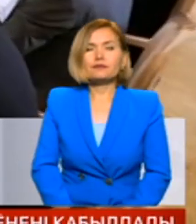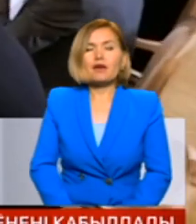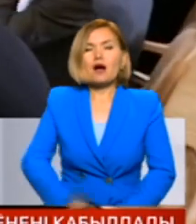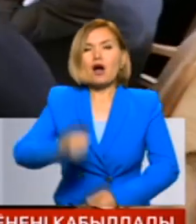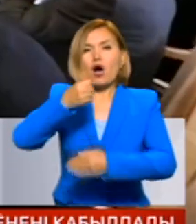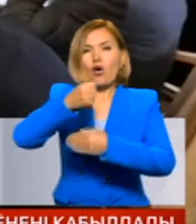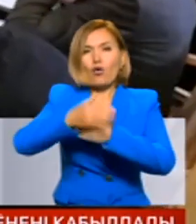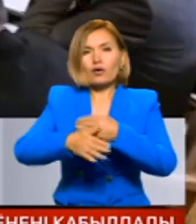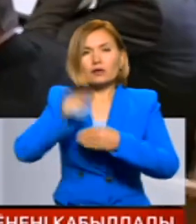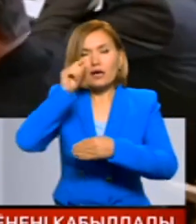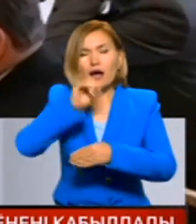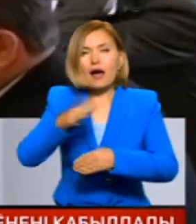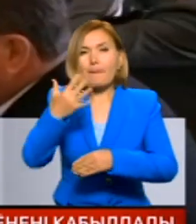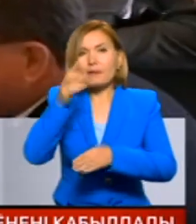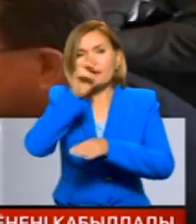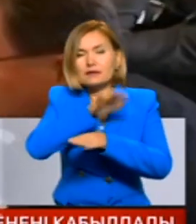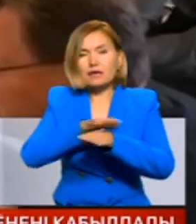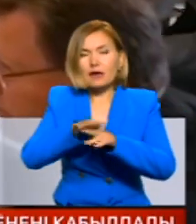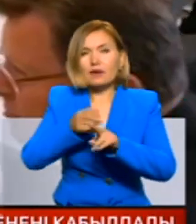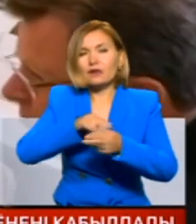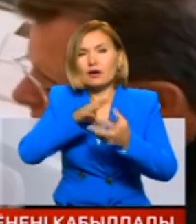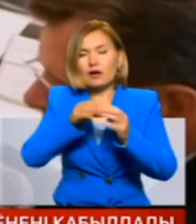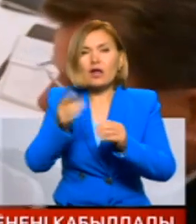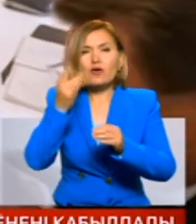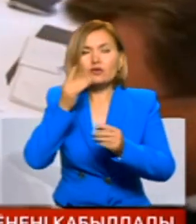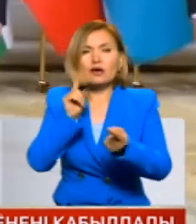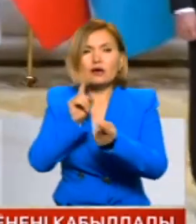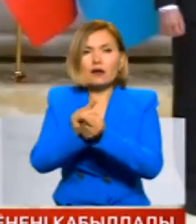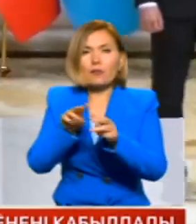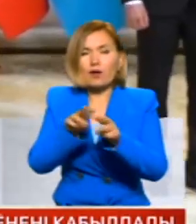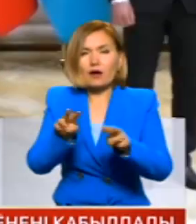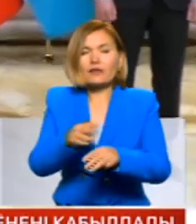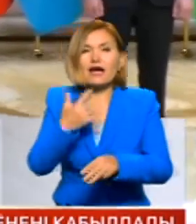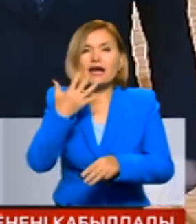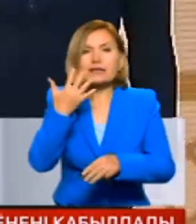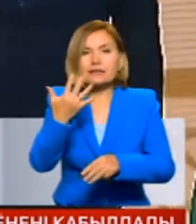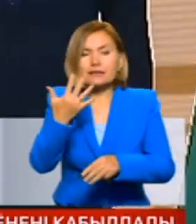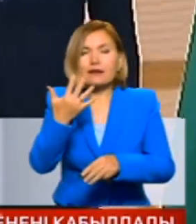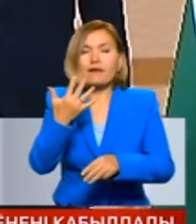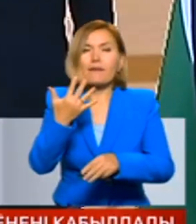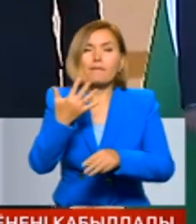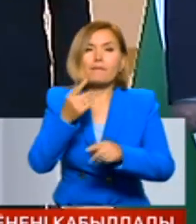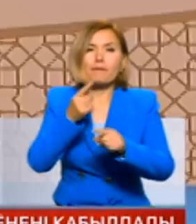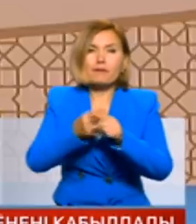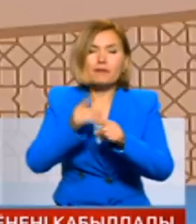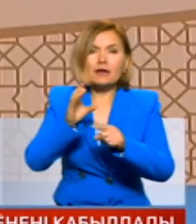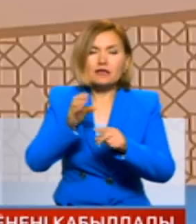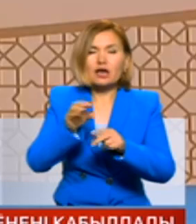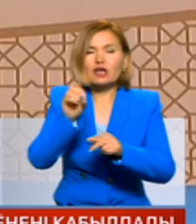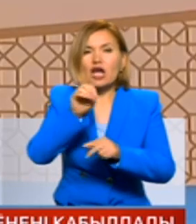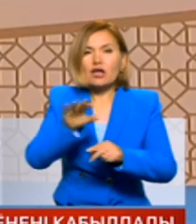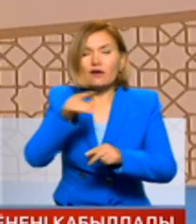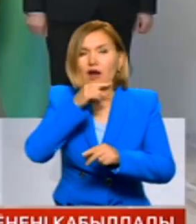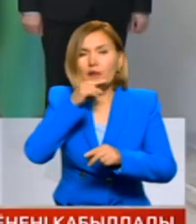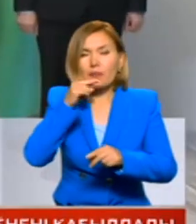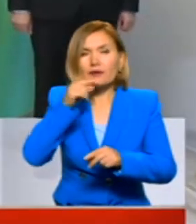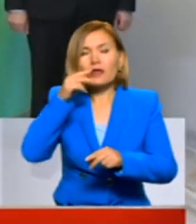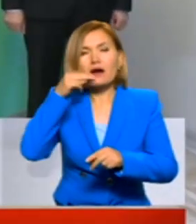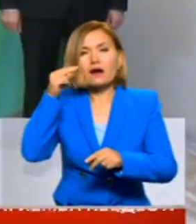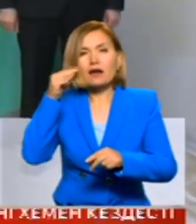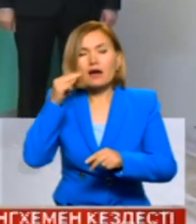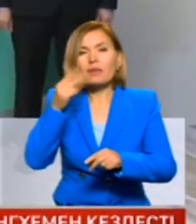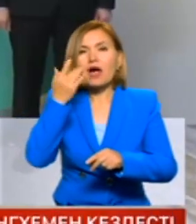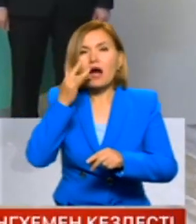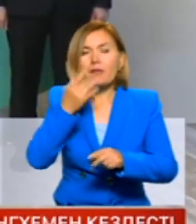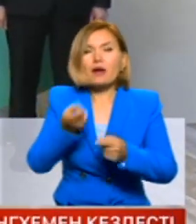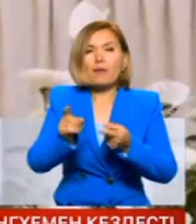Орталық Азия бестігі соңғы бір жылда әлемдік саяси сахнада жиі бой көрсетіп жүр. ЦБС қосу бір форматы әуелі Ресей, кейін Евроодақ, одан соң Қытай, жақында